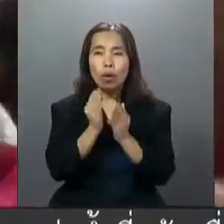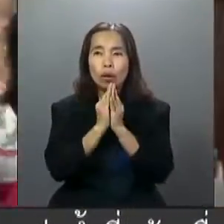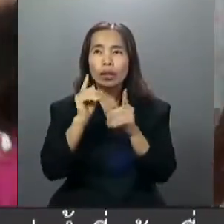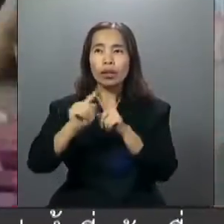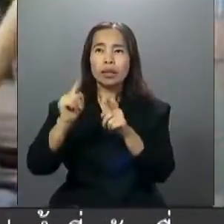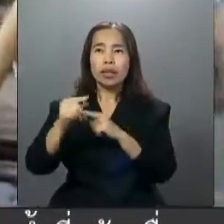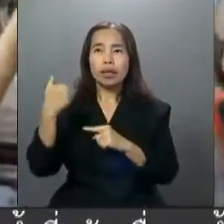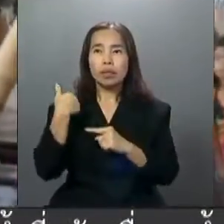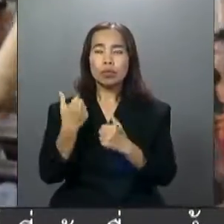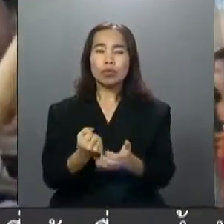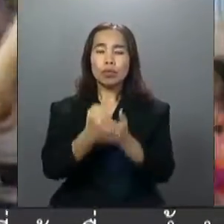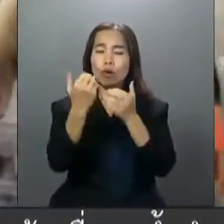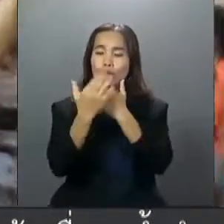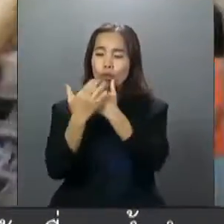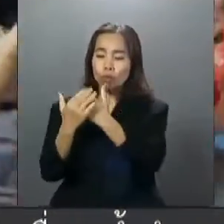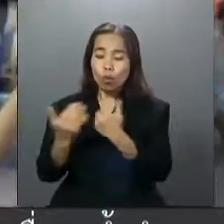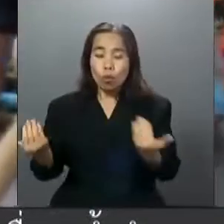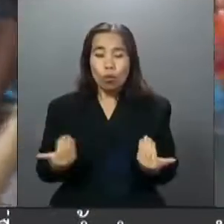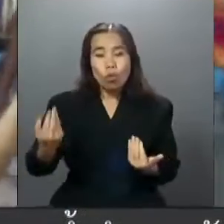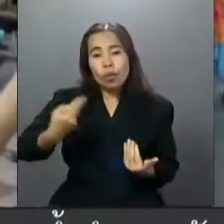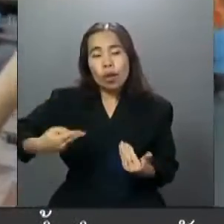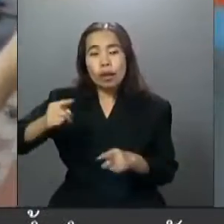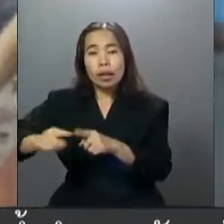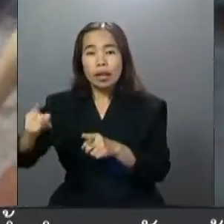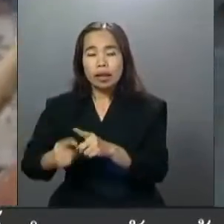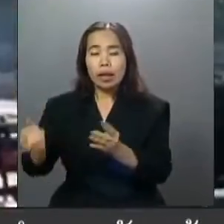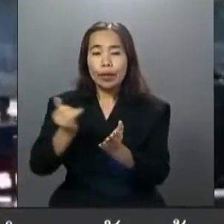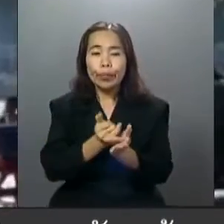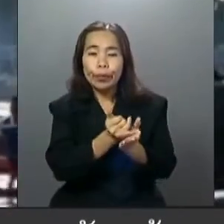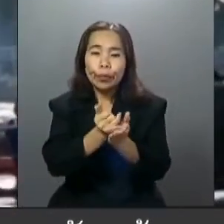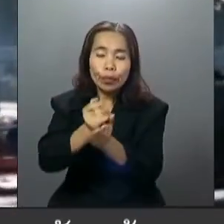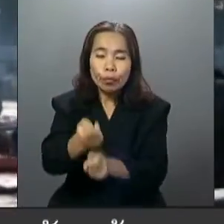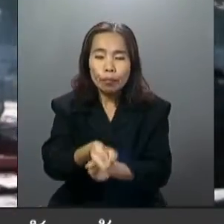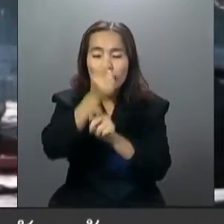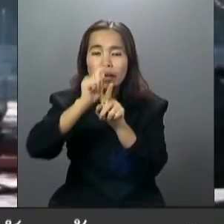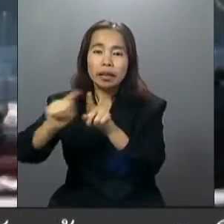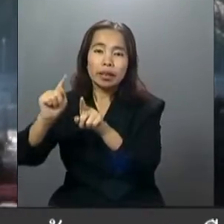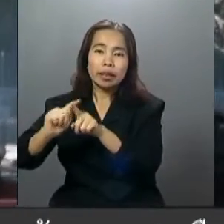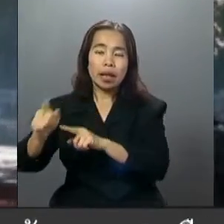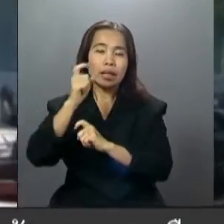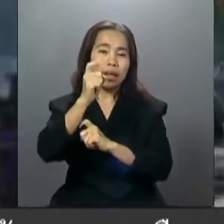ให้คุ้มครองลูกหลานรุ่นหลังที่ได้ออกไปทำมาหากินทางทะเลได้ปลอดภัย